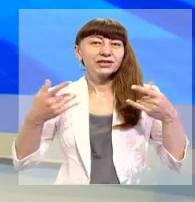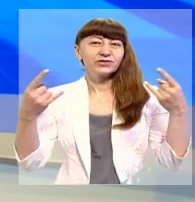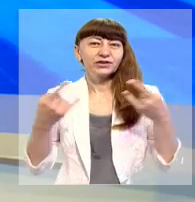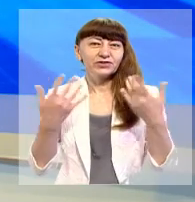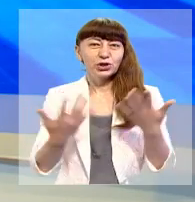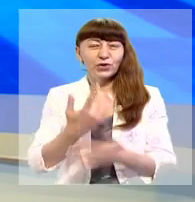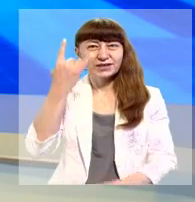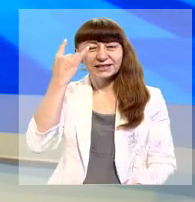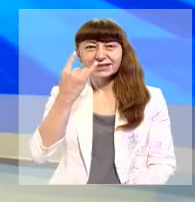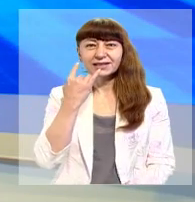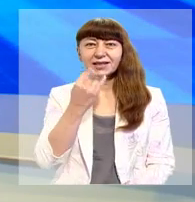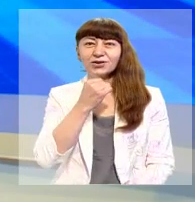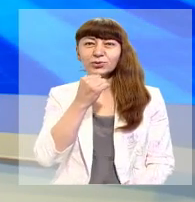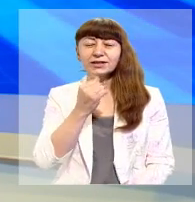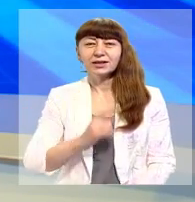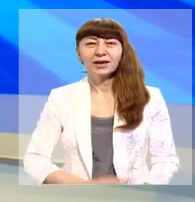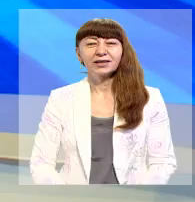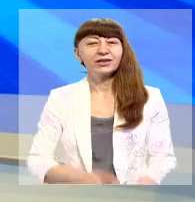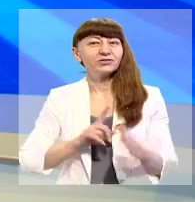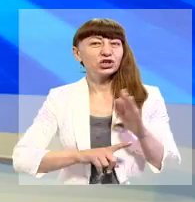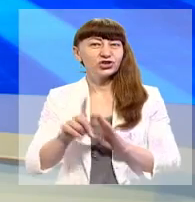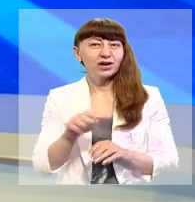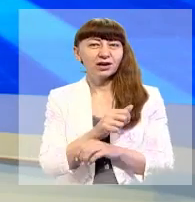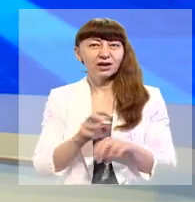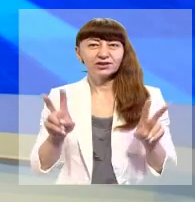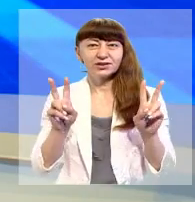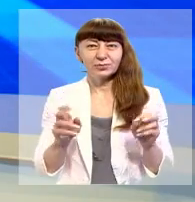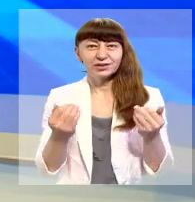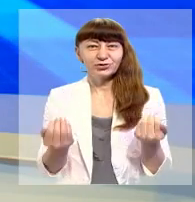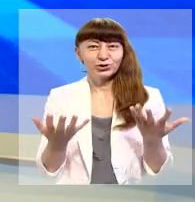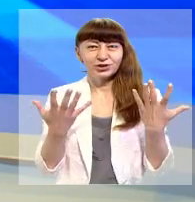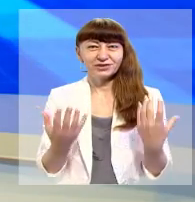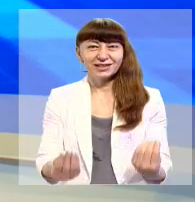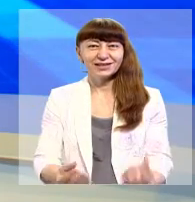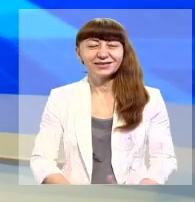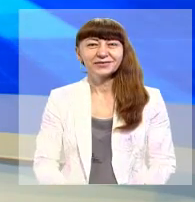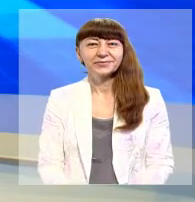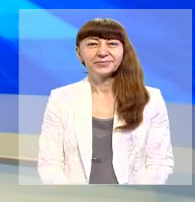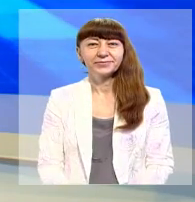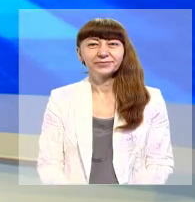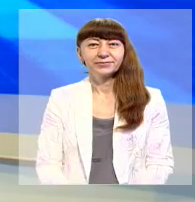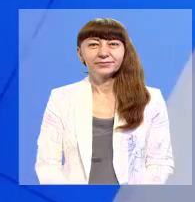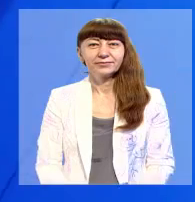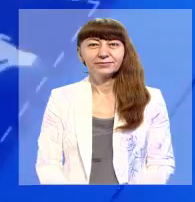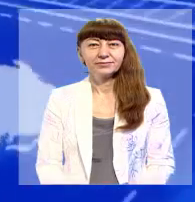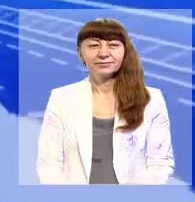Здравствуйте, в эфире новости. С вами я, Айжан Каламбаева, сурдоперевод Светланы Слесарской. Коротко о главном.